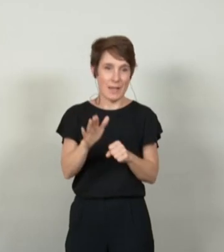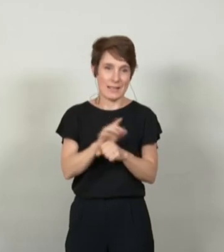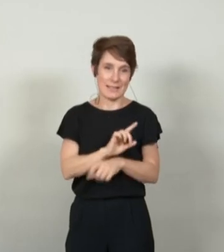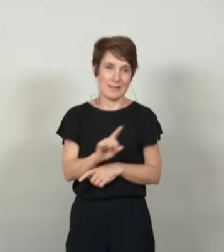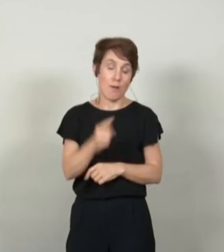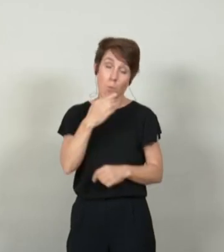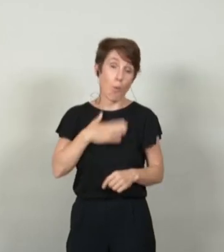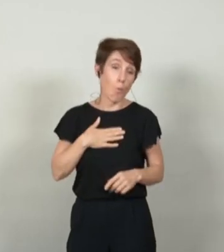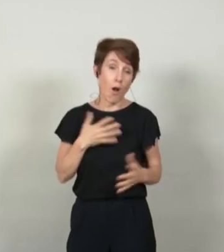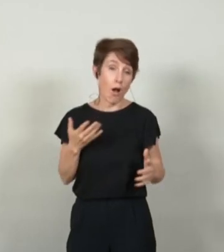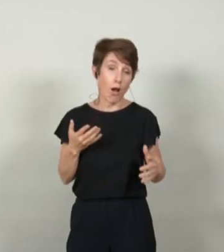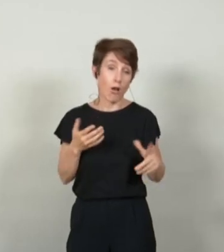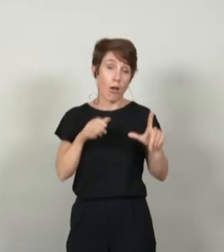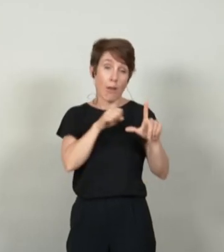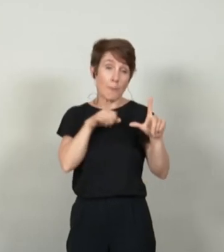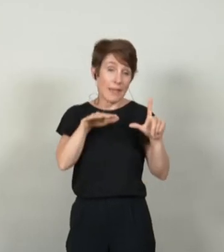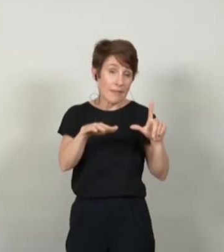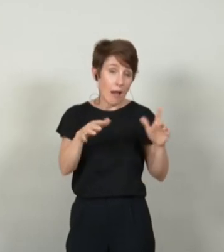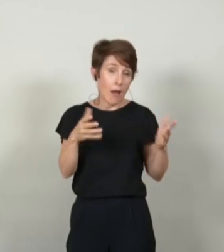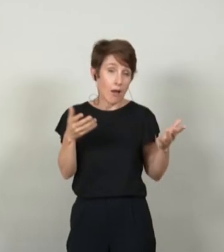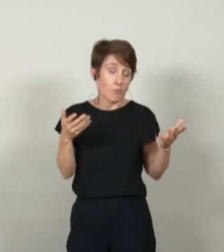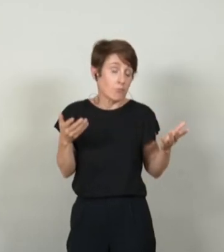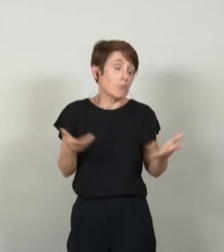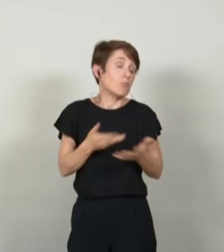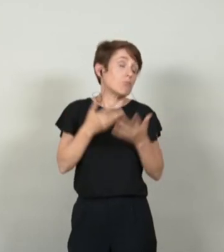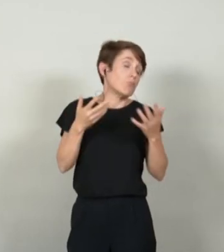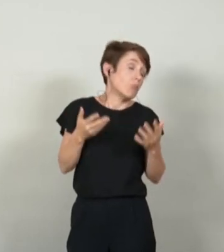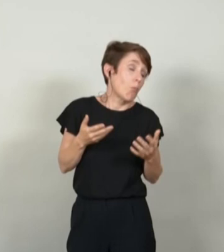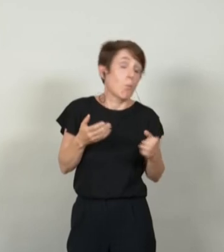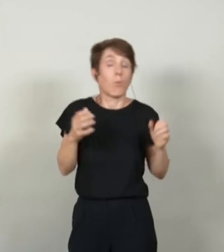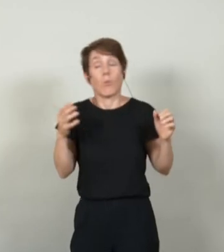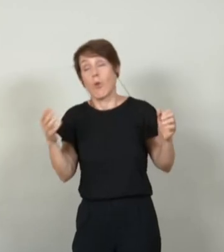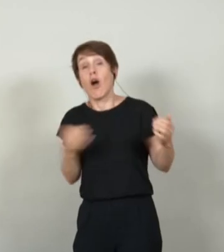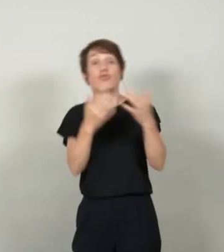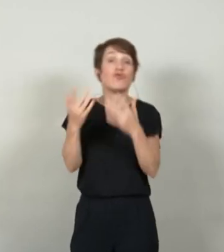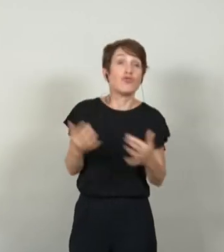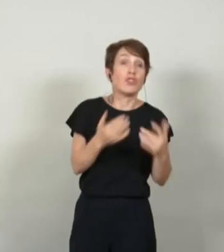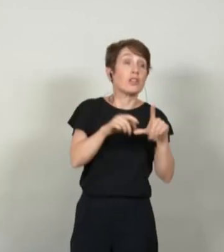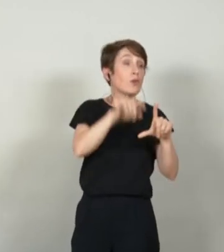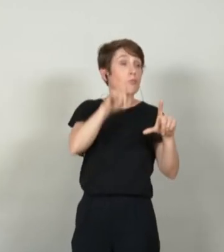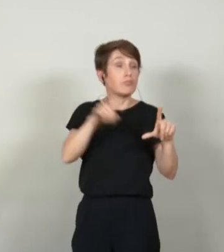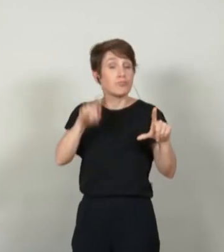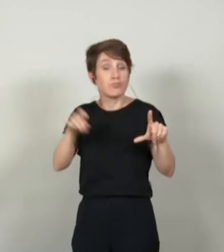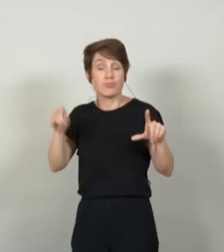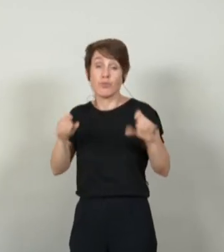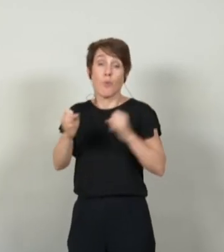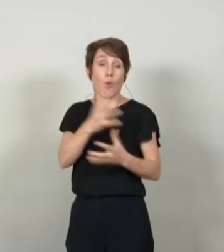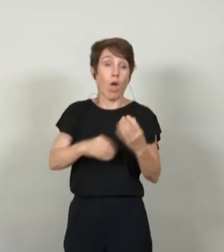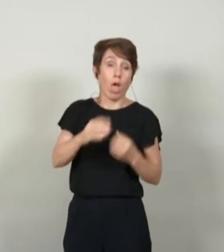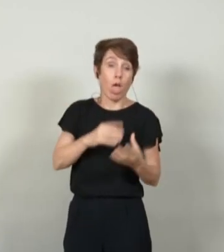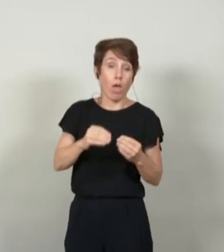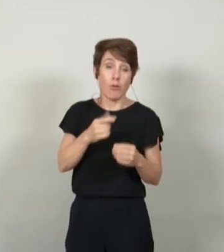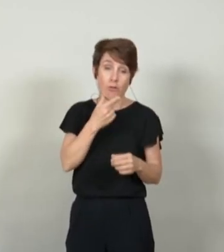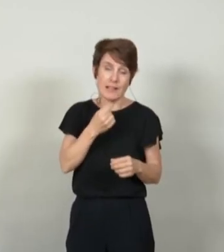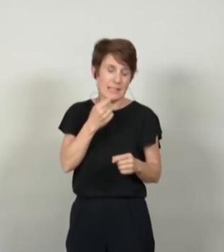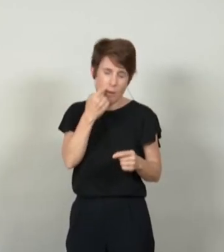médiatique on peut faire et on peut dire tout ce qu'on veut sur l'aspect médiatique les chiffres on peut les faire et on peut les tourner comme on veut mais je ne crois